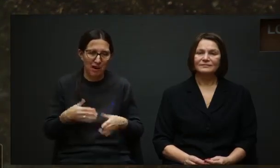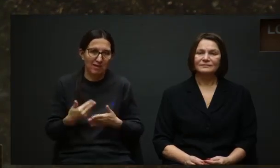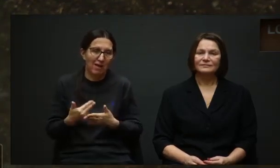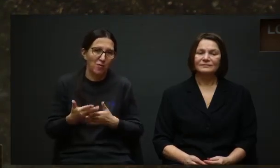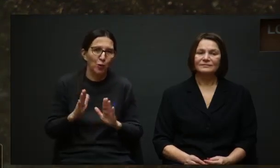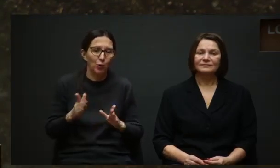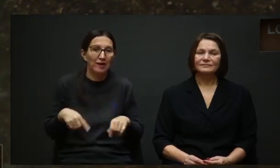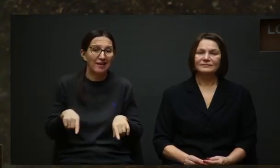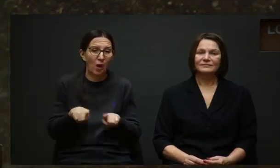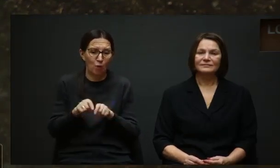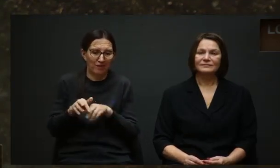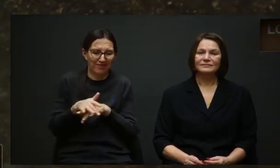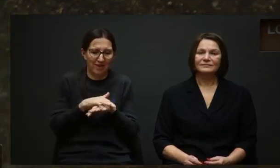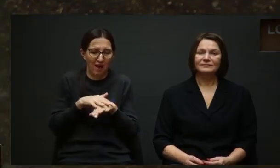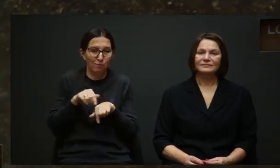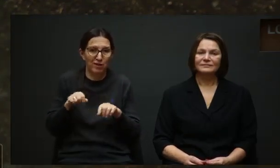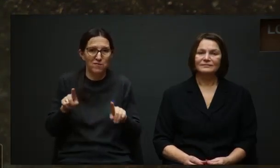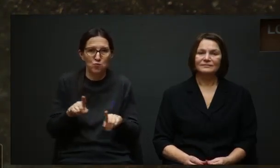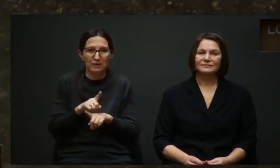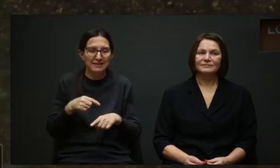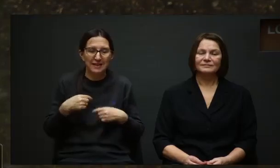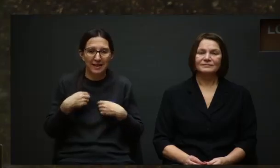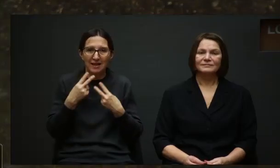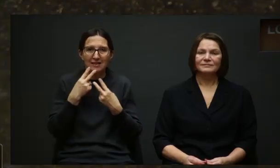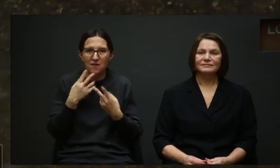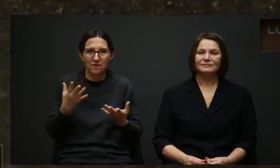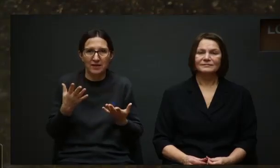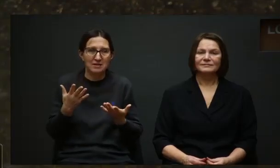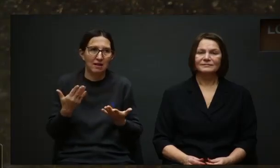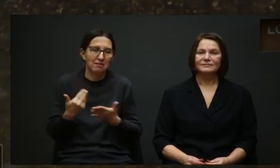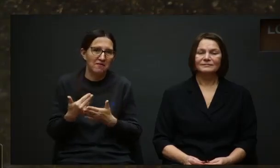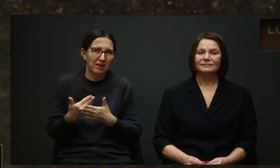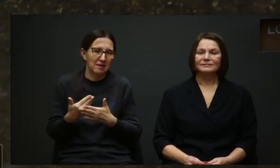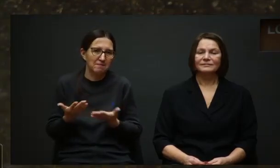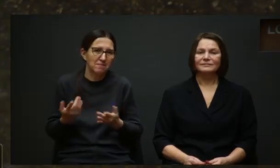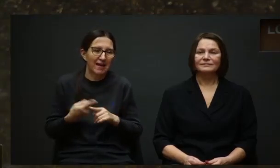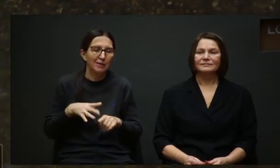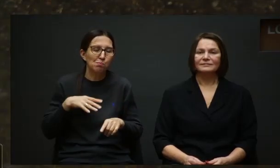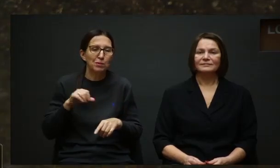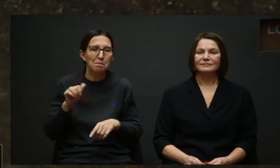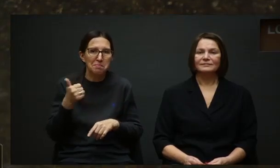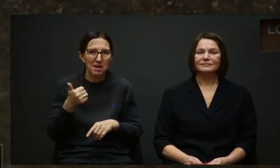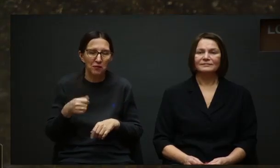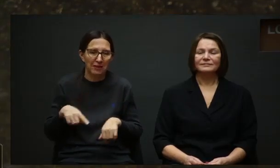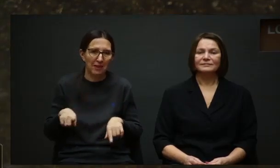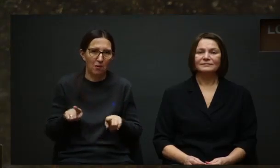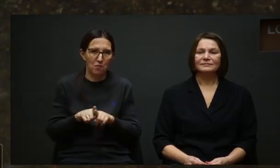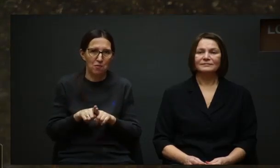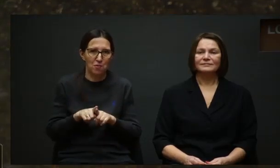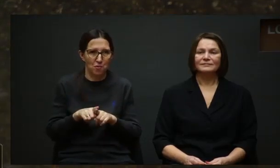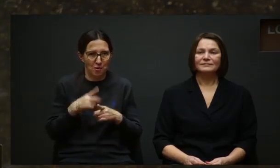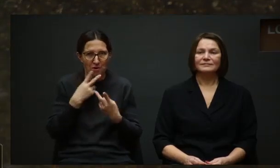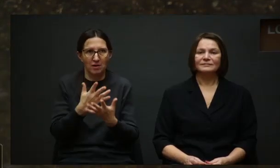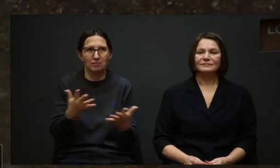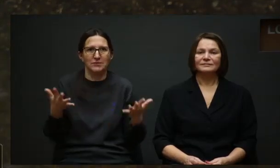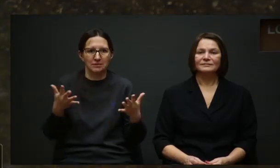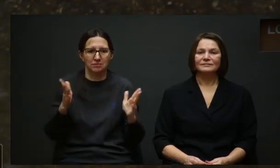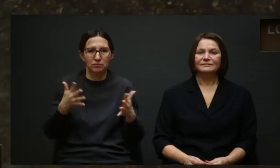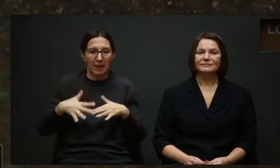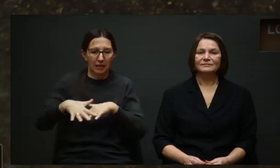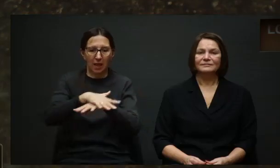Пожалуй, что такой толпы в музее я не видел. Пожалуй, что вот это было первое такое столкновение с большой